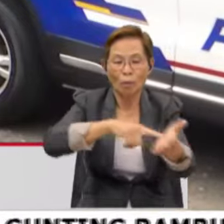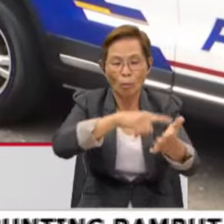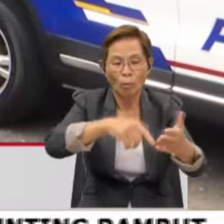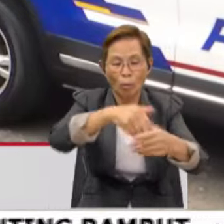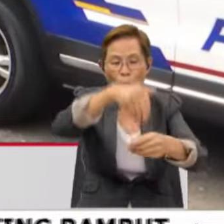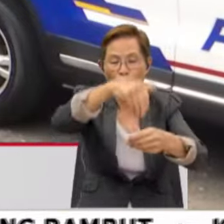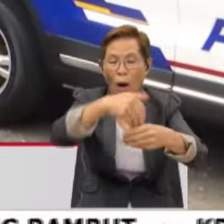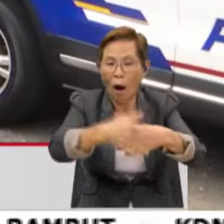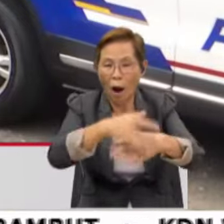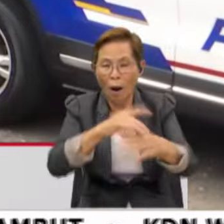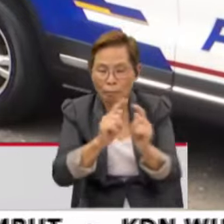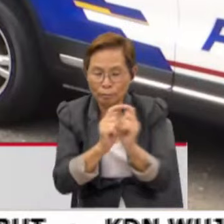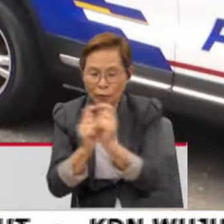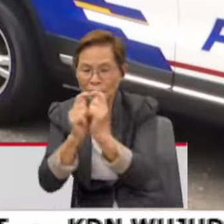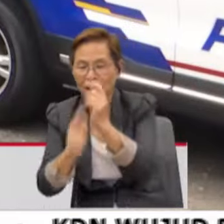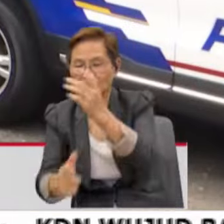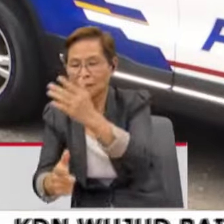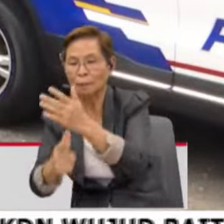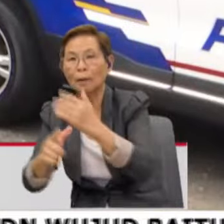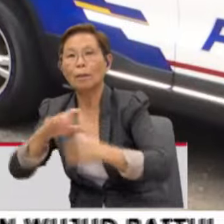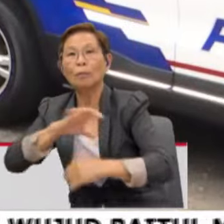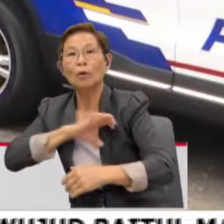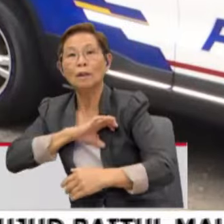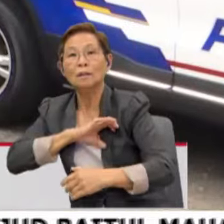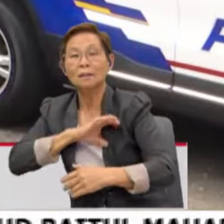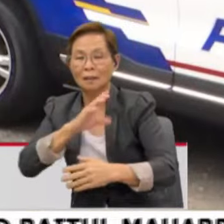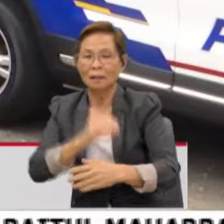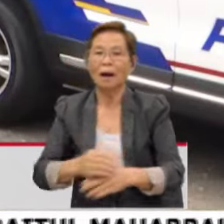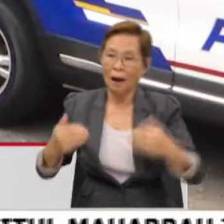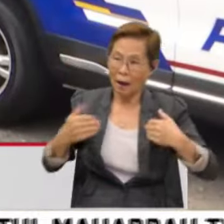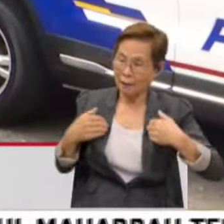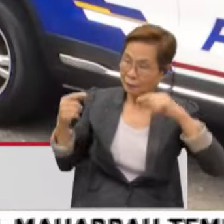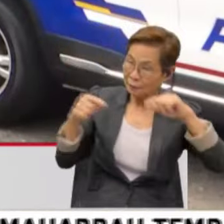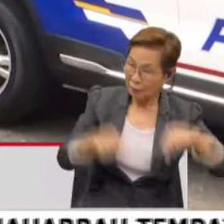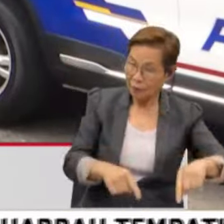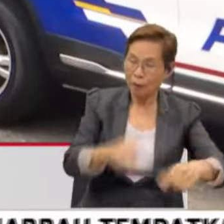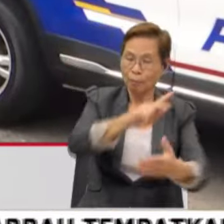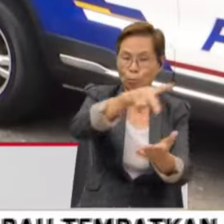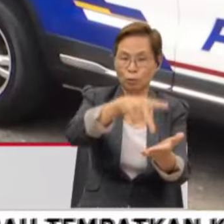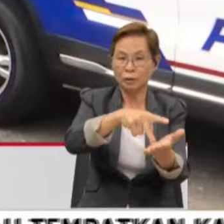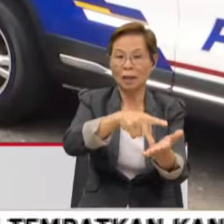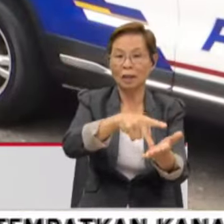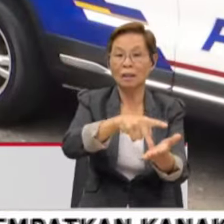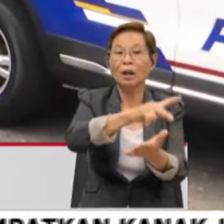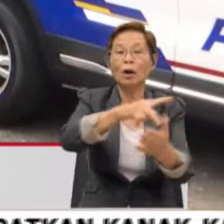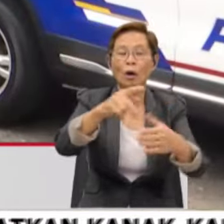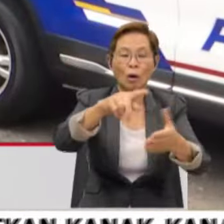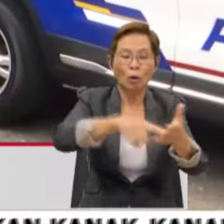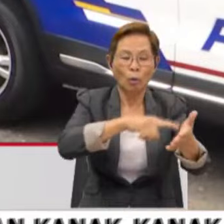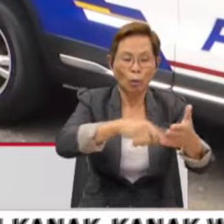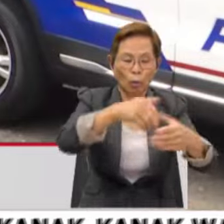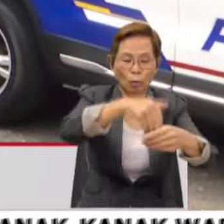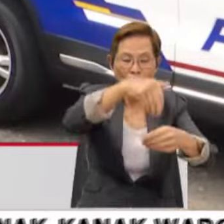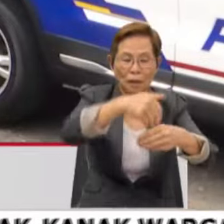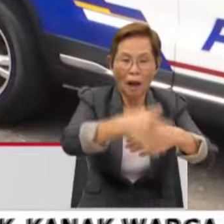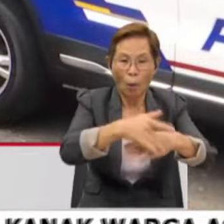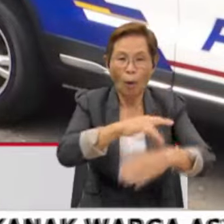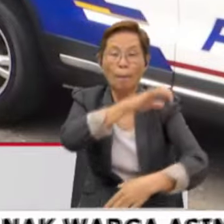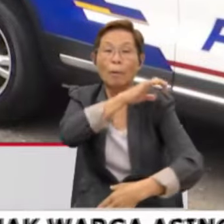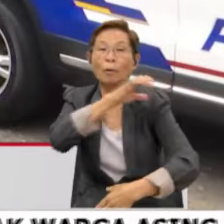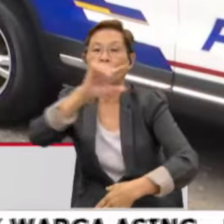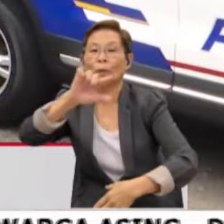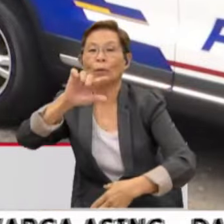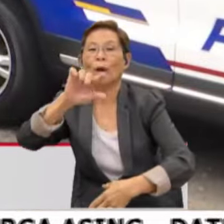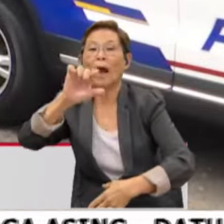beliau ditemani dengan timbalannya. Dan sebentar tadi, antara yang hadir ke pusat undi awal ini ialah pengerusi SPR Tan Sri Abdul